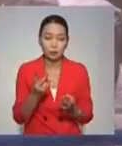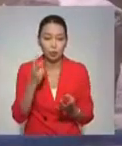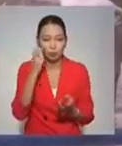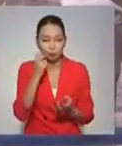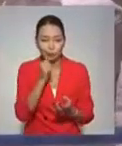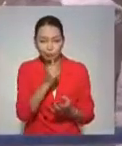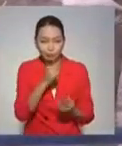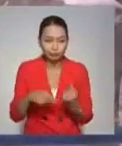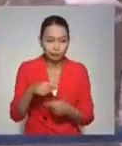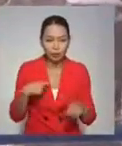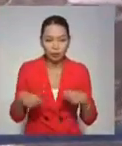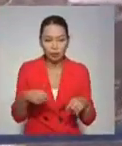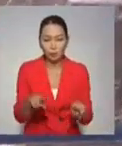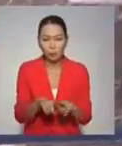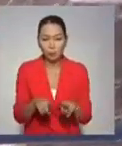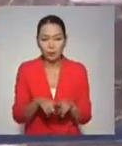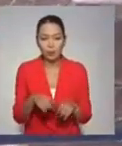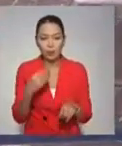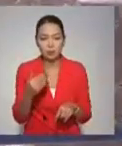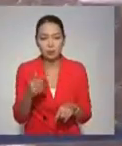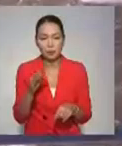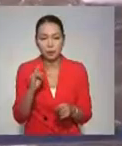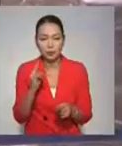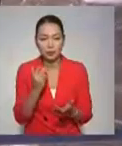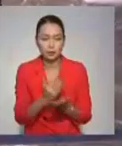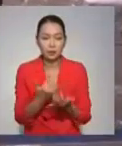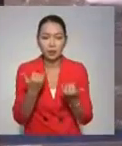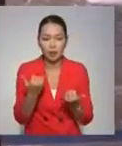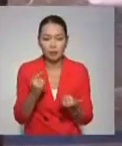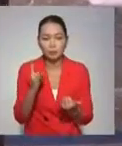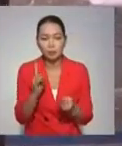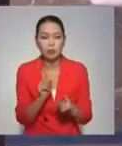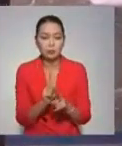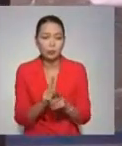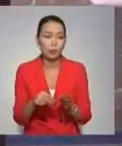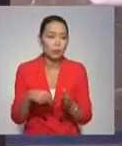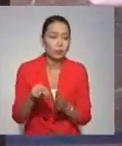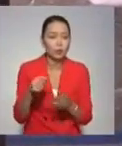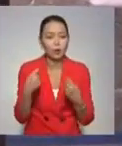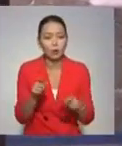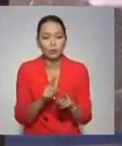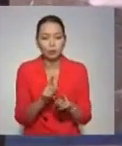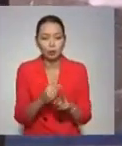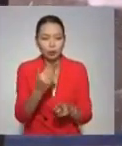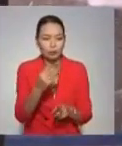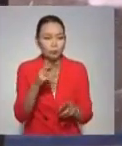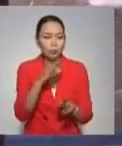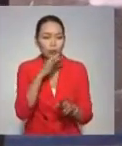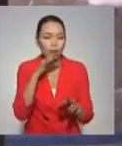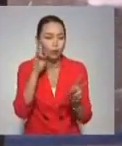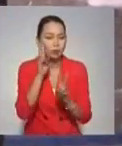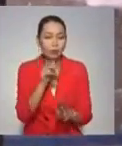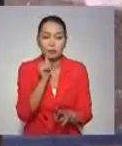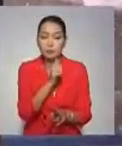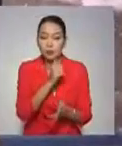қиналмай табасыз. Құлаққа түрпідей тие дәрине. Бірақ қазір баласырап алудың сізбен біз білмейтін құпиясы көп. Менің